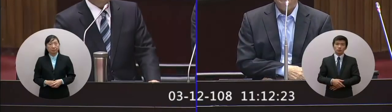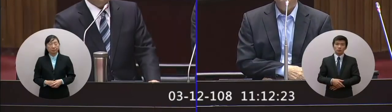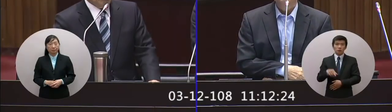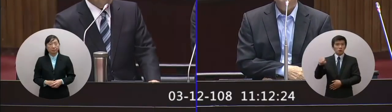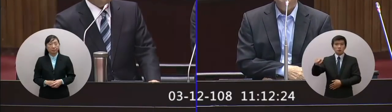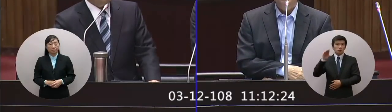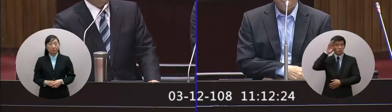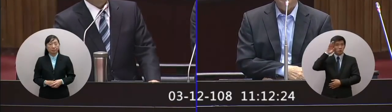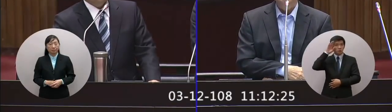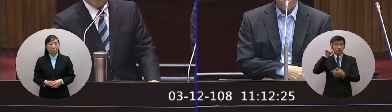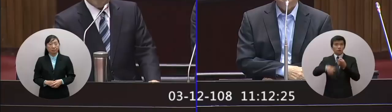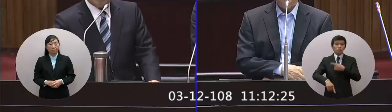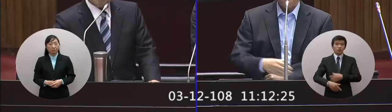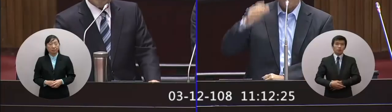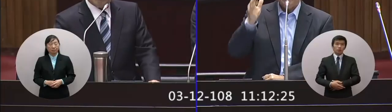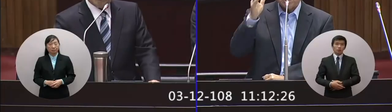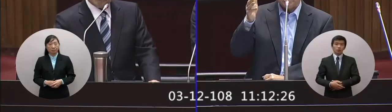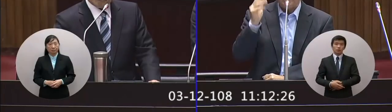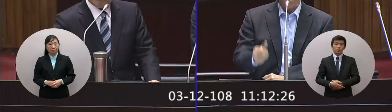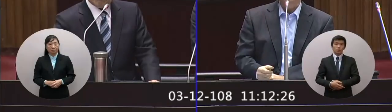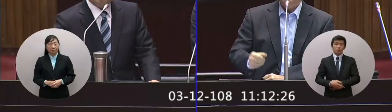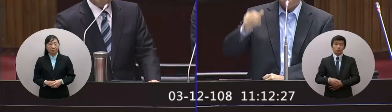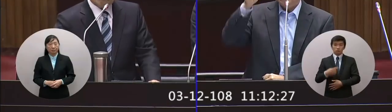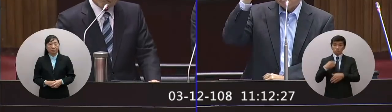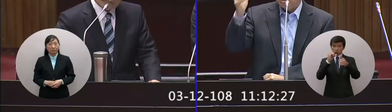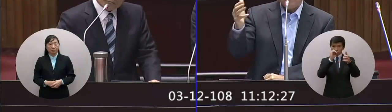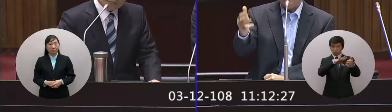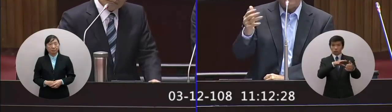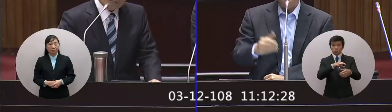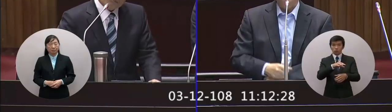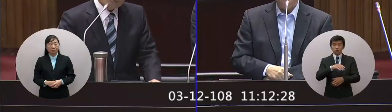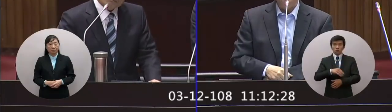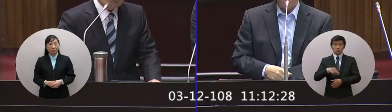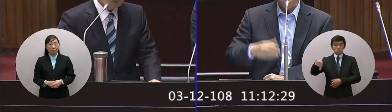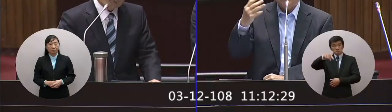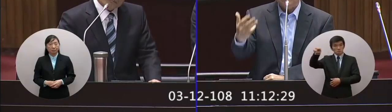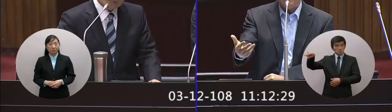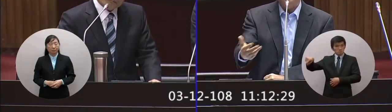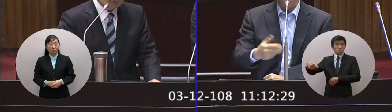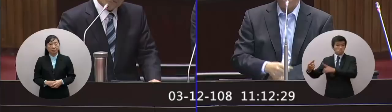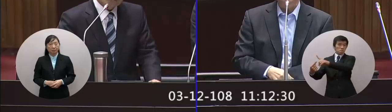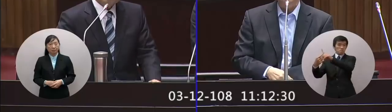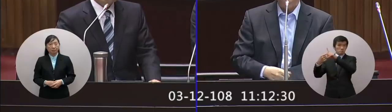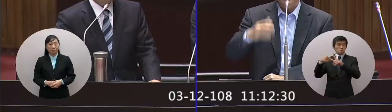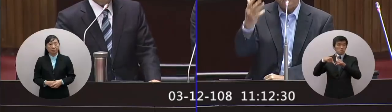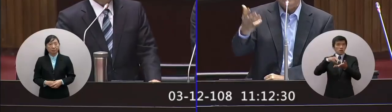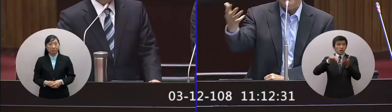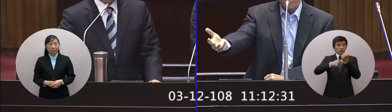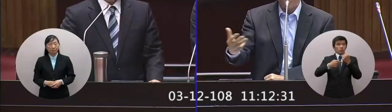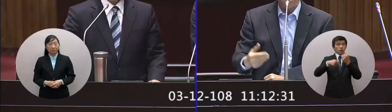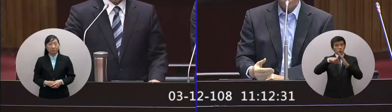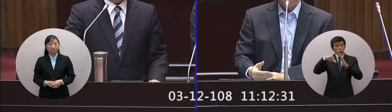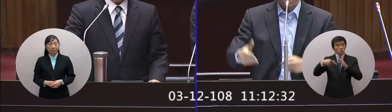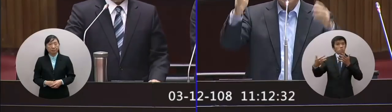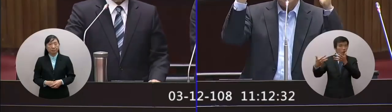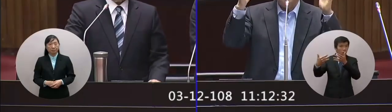太离谱了吧，院长，这就是我一直强调要到立法院来备询，接受立法院解释，我们要公